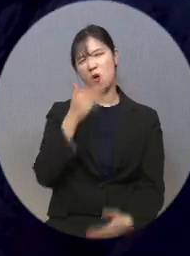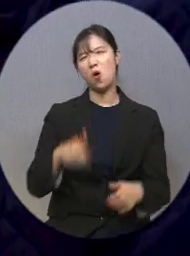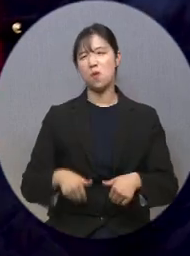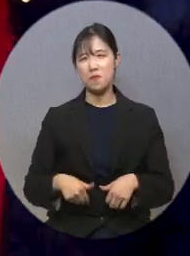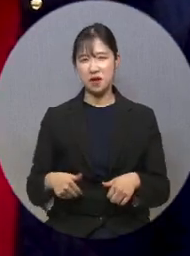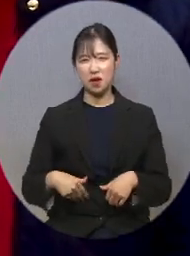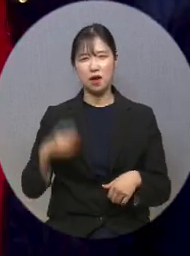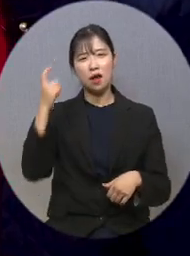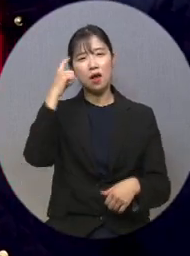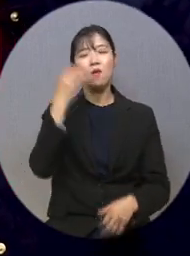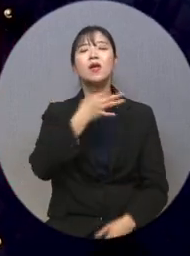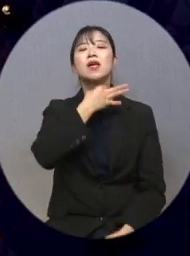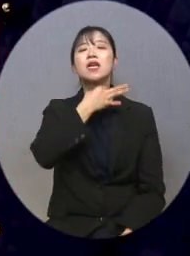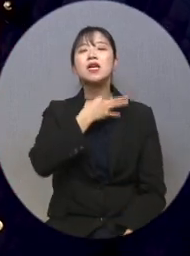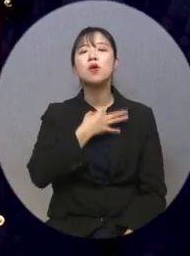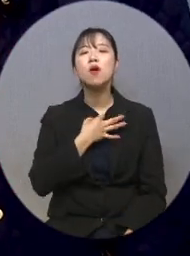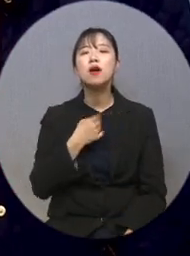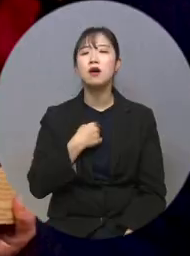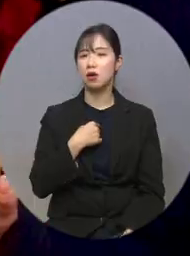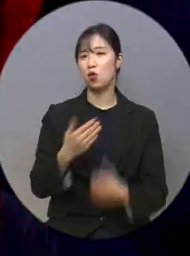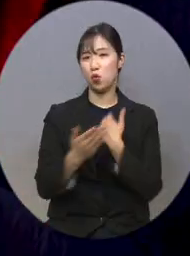왜냐면 네. 기관지 좋거든요. 네.